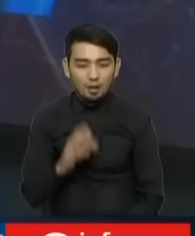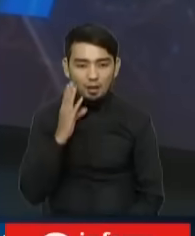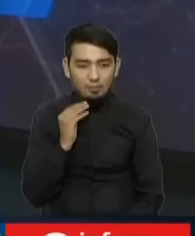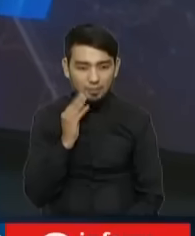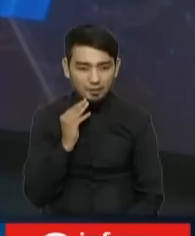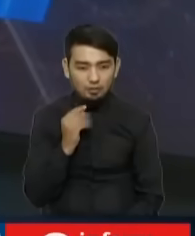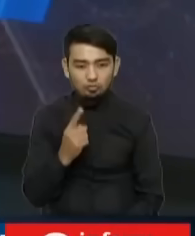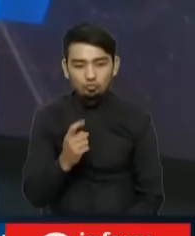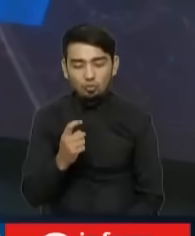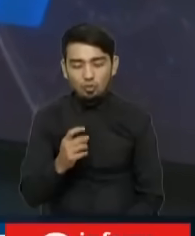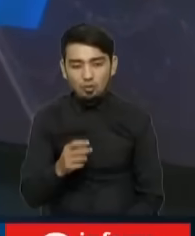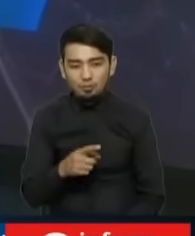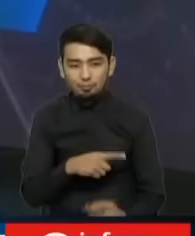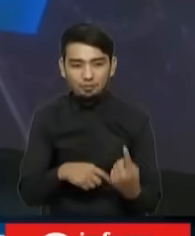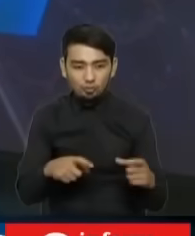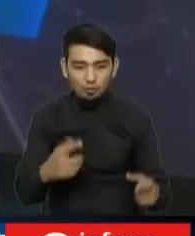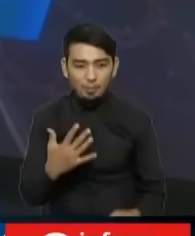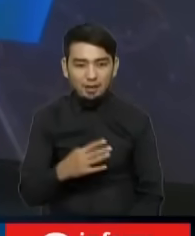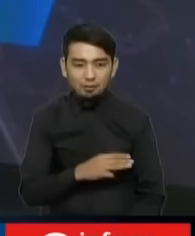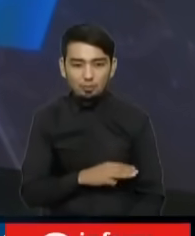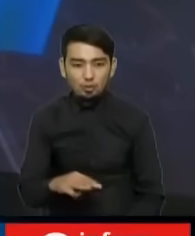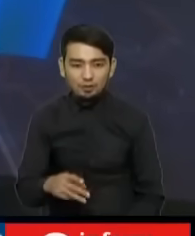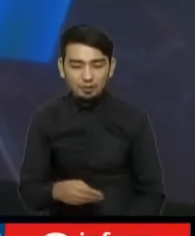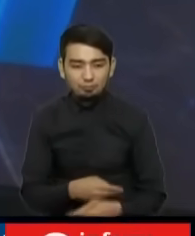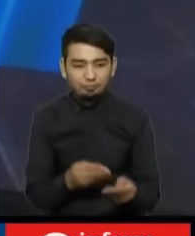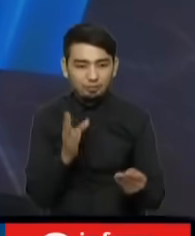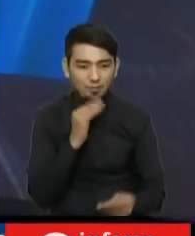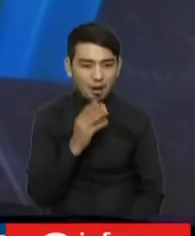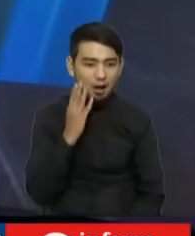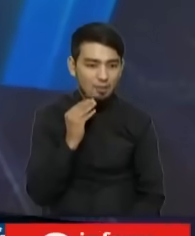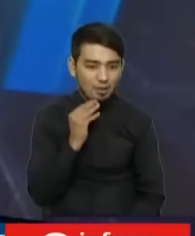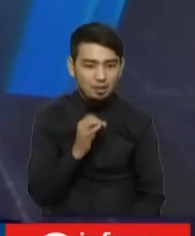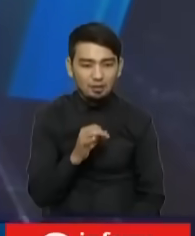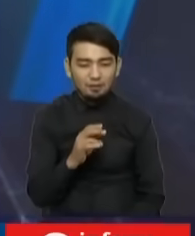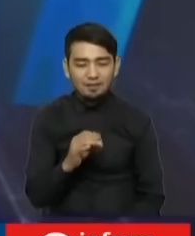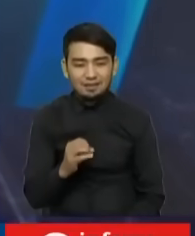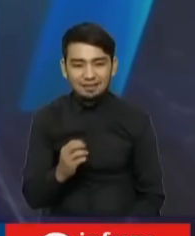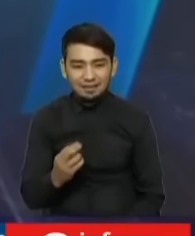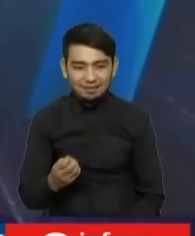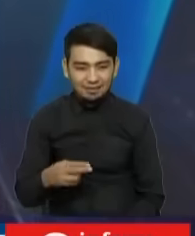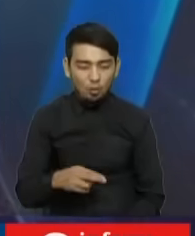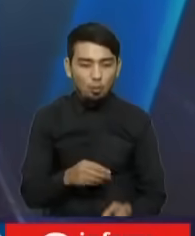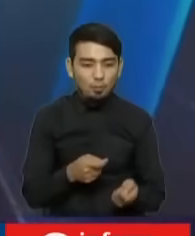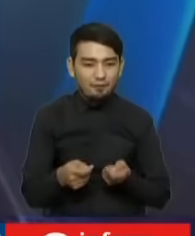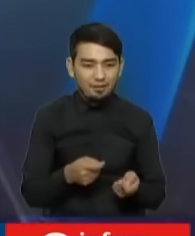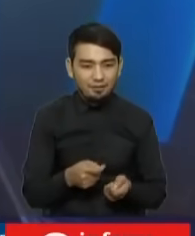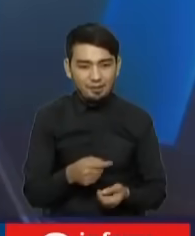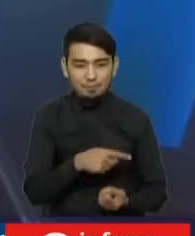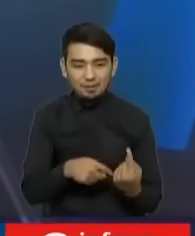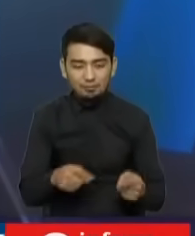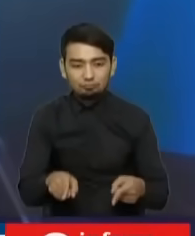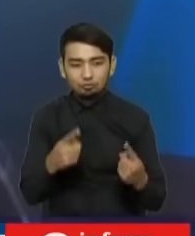Алматылық 100 кәсіпкерге 5 миллион теңгеден беріледі. Алматының инвестициялар басқармасы қаладағы кәсіпкерлікті дамыту